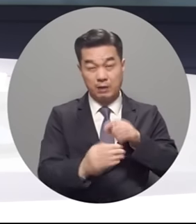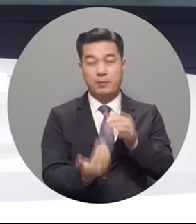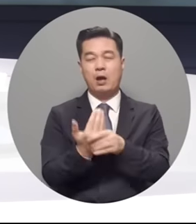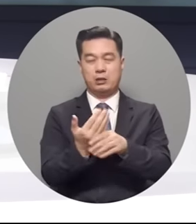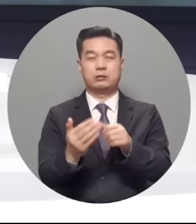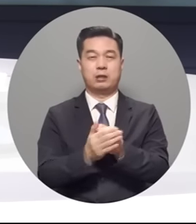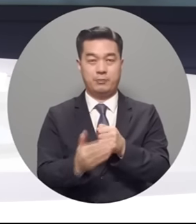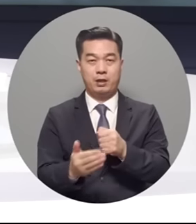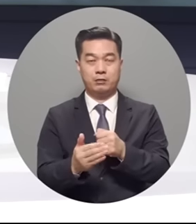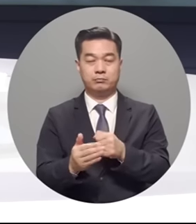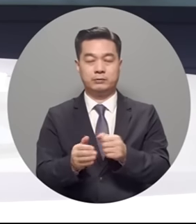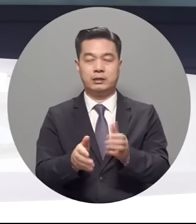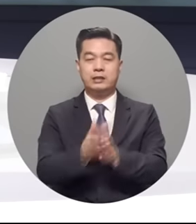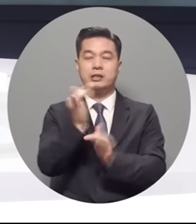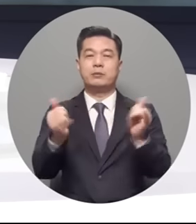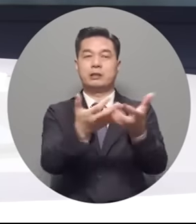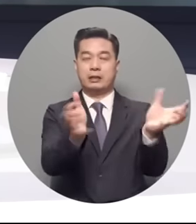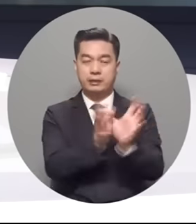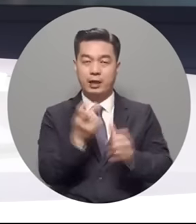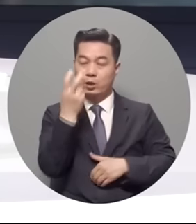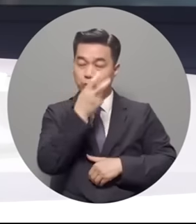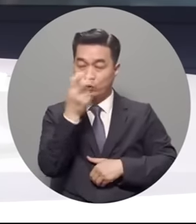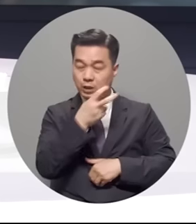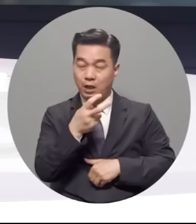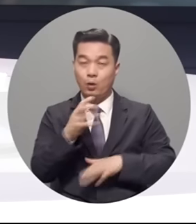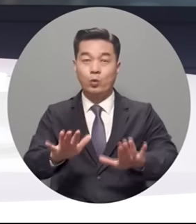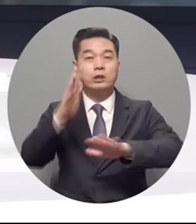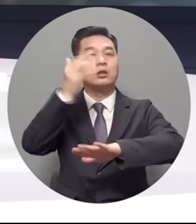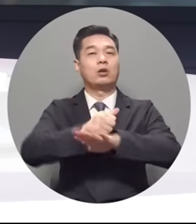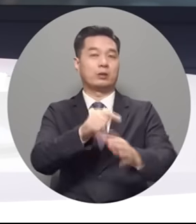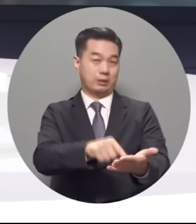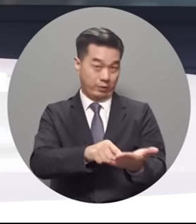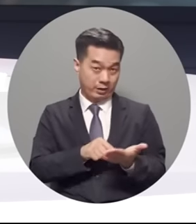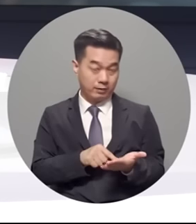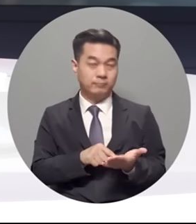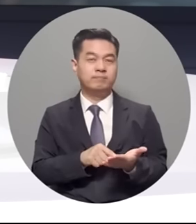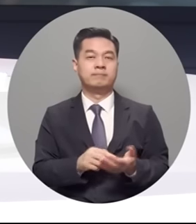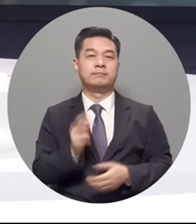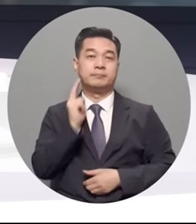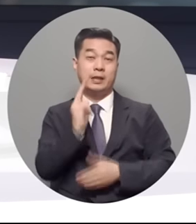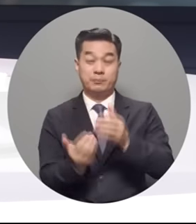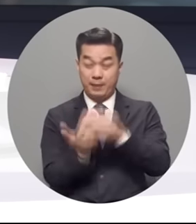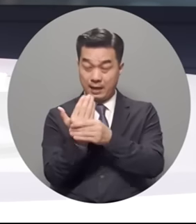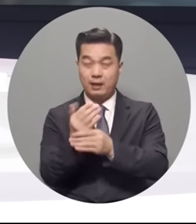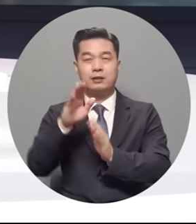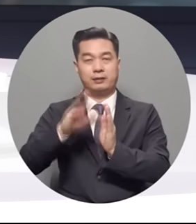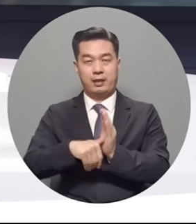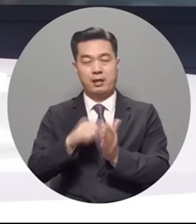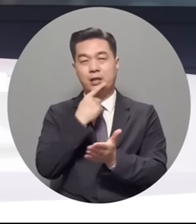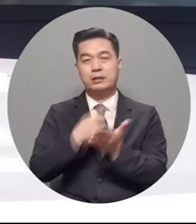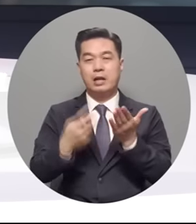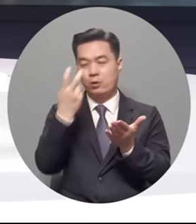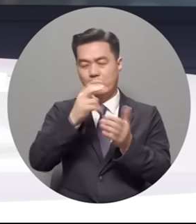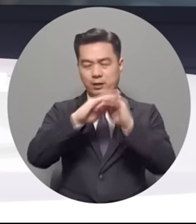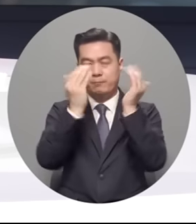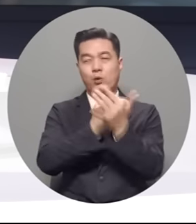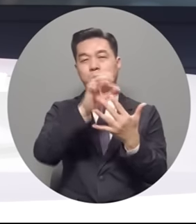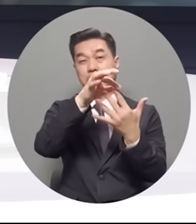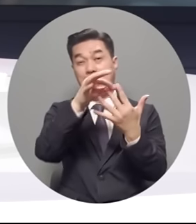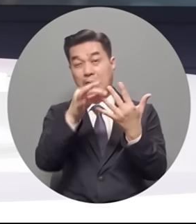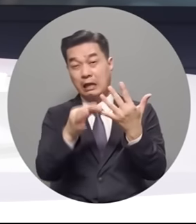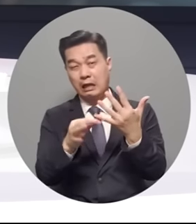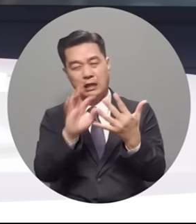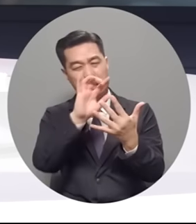조사해 왔는데요. 오늘 최종 조사 결과가 나왔습니다. 참사 당시 재난관리의 모든 단계가 작동하지